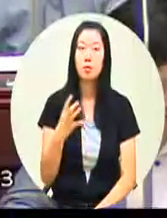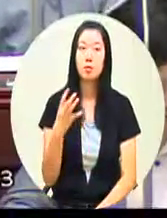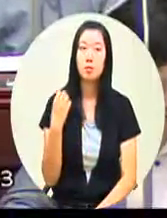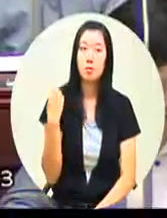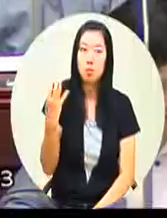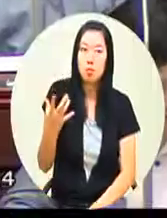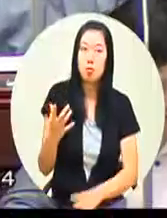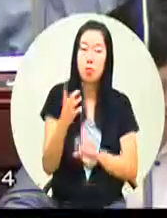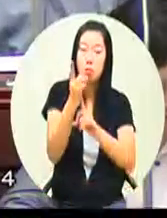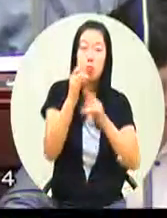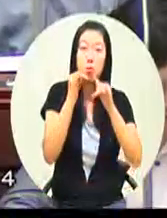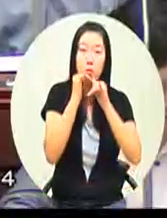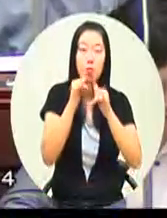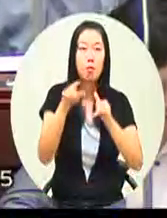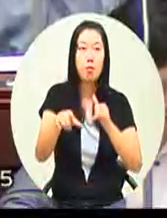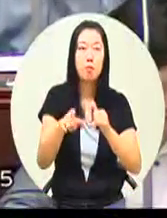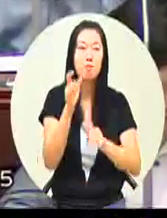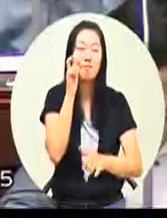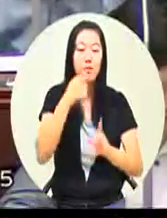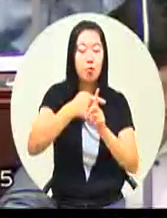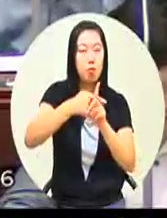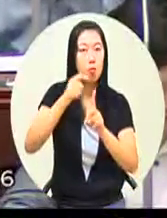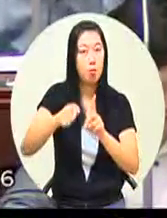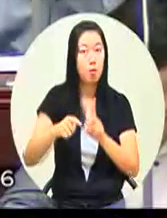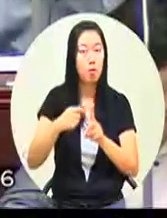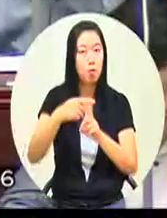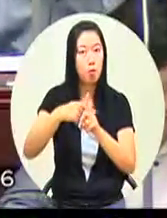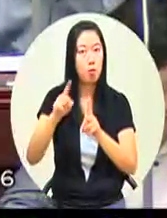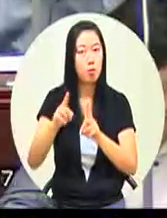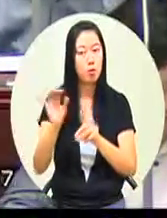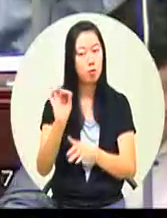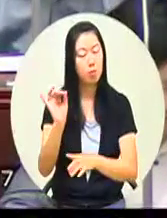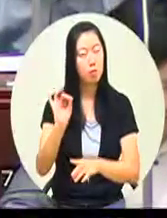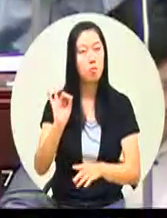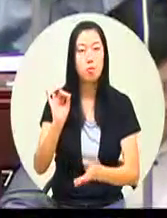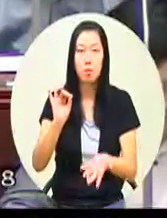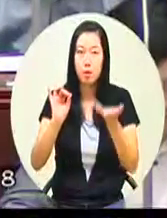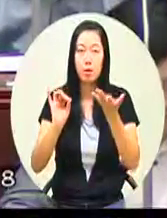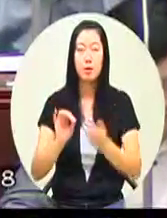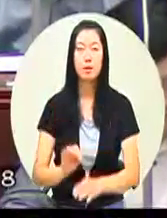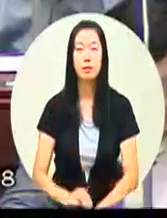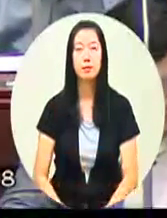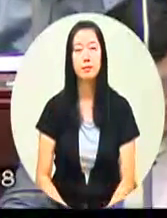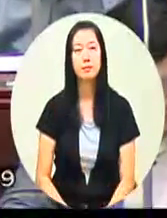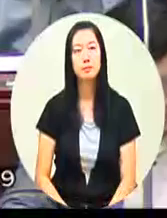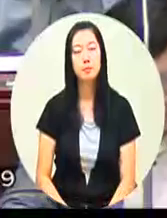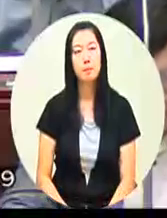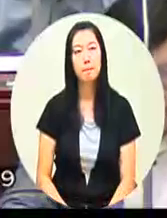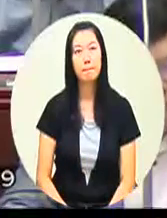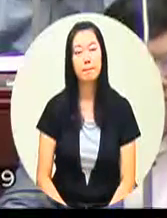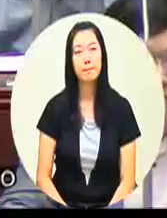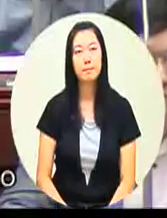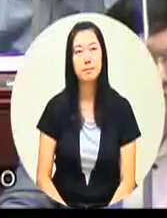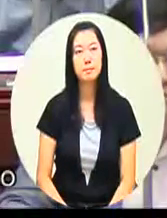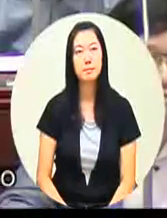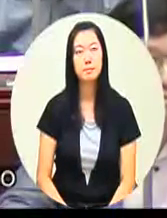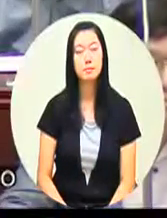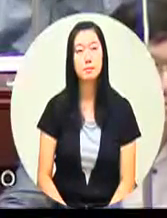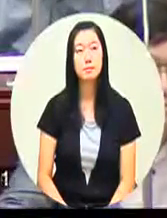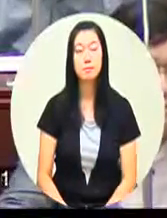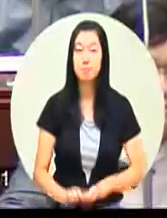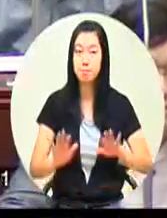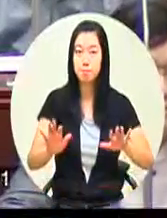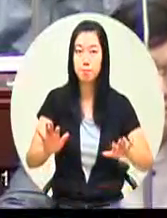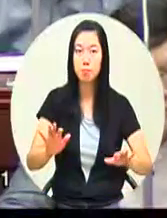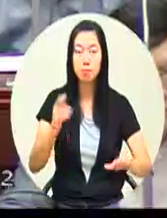这个取水站，它的硬度基本上都在100左右，所以这是相当的低一般，所以它目前的预期